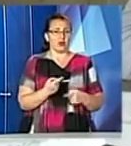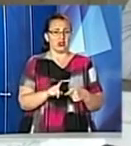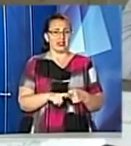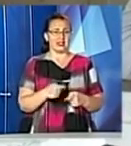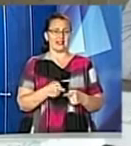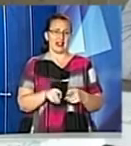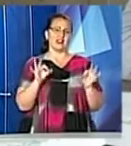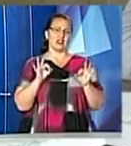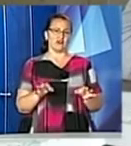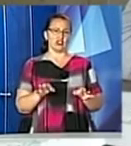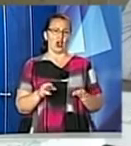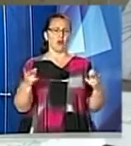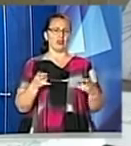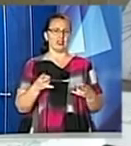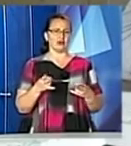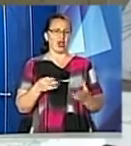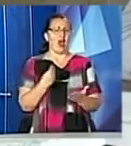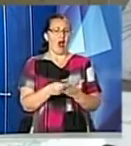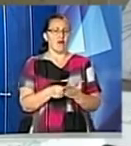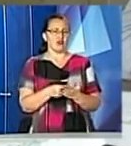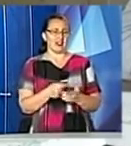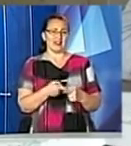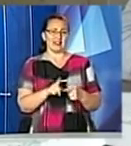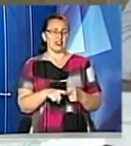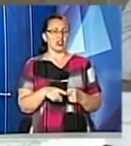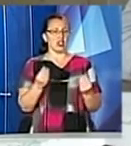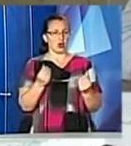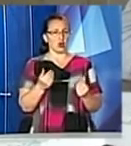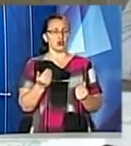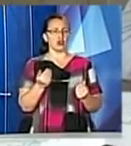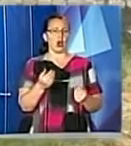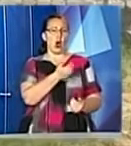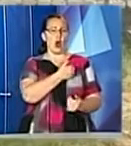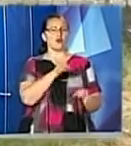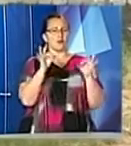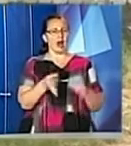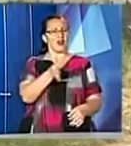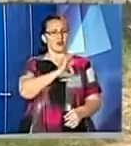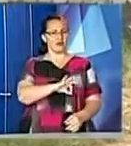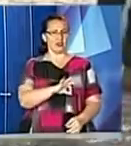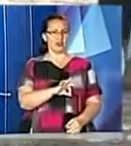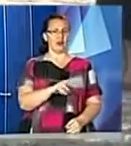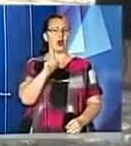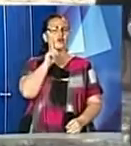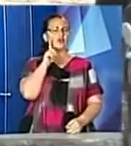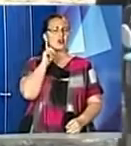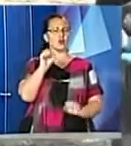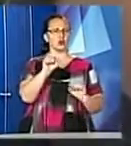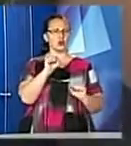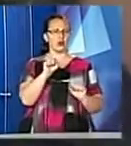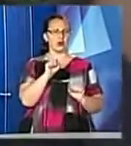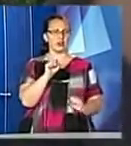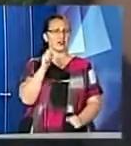звичайно, порівняно невеликий бюджет. Відповідно, за ці гроші ми хочемо їх дуже оптимально використати. На юний вік керівника місцеві мешканці уваги